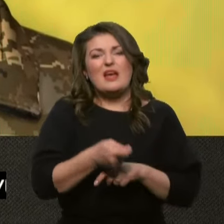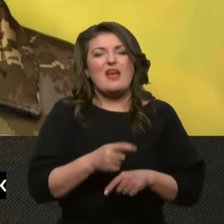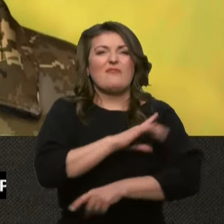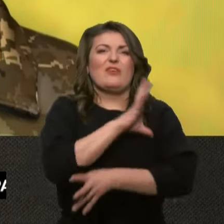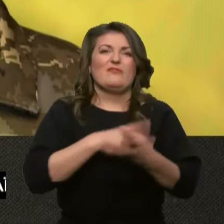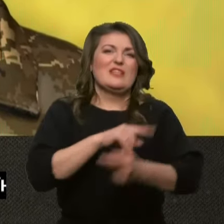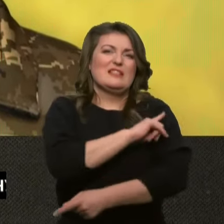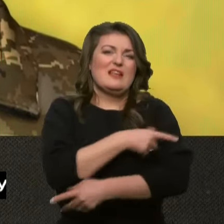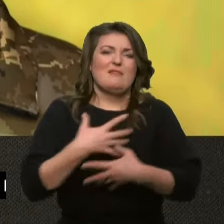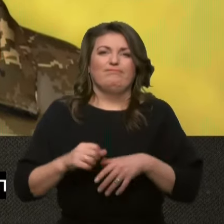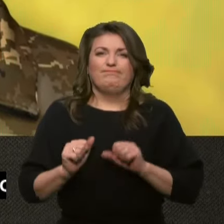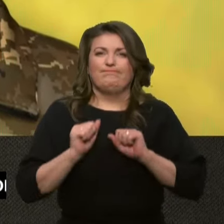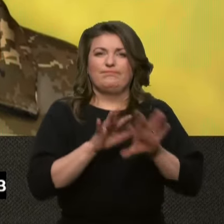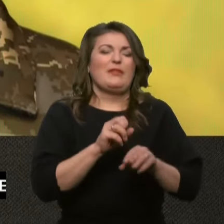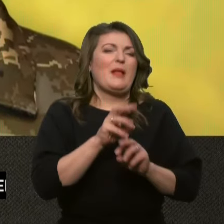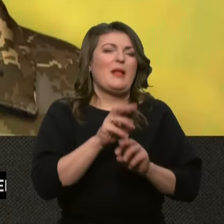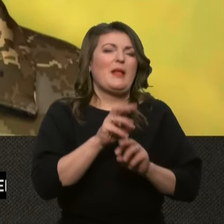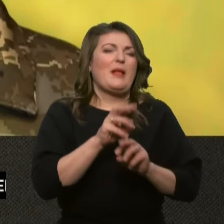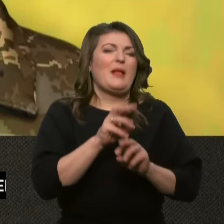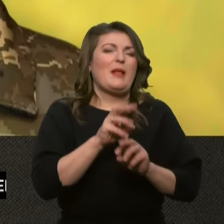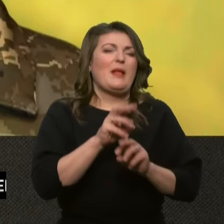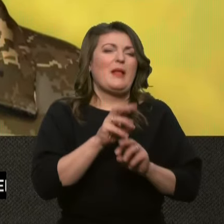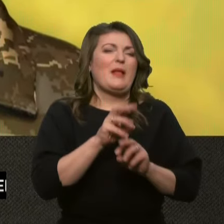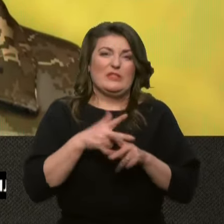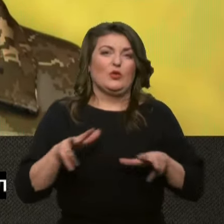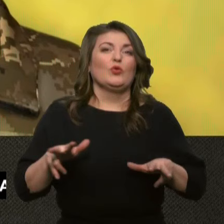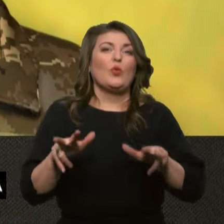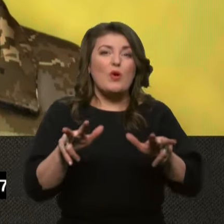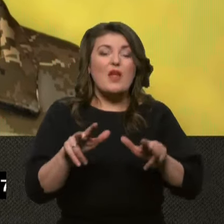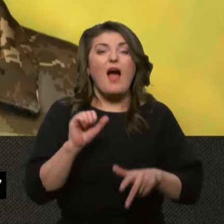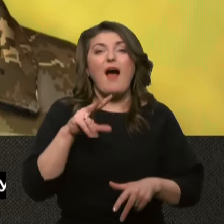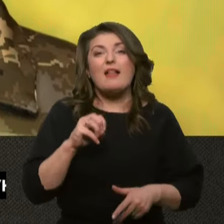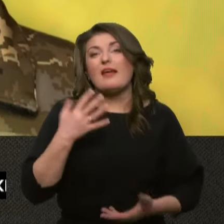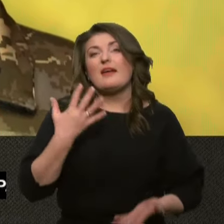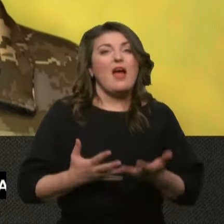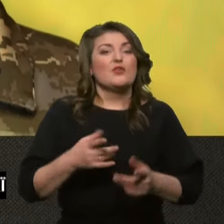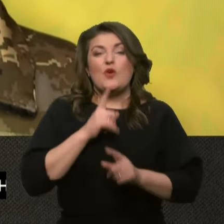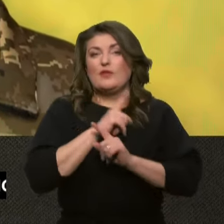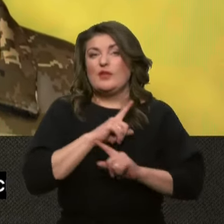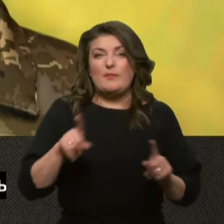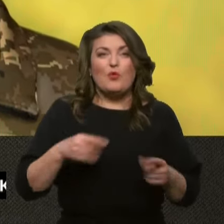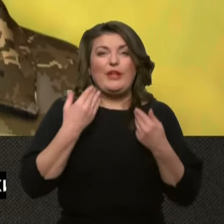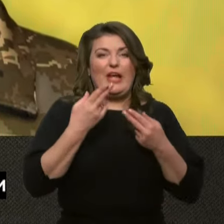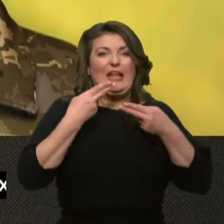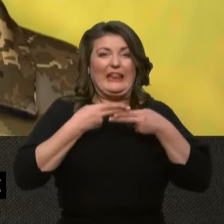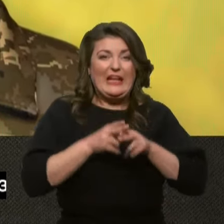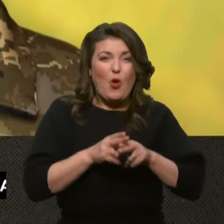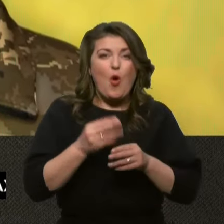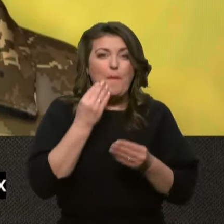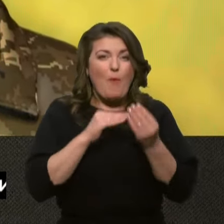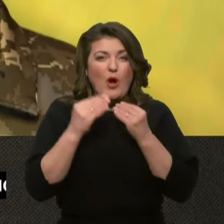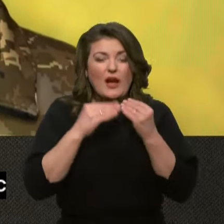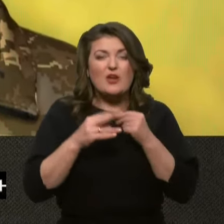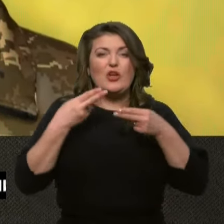сили кинути на просто там мільйони-мільйони FPV-дронів, але якщо не буде їхнє технологічне покращення,